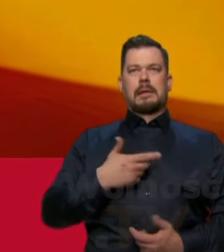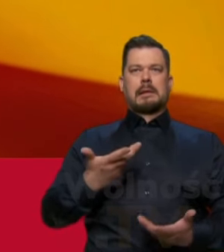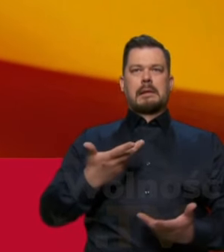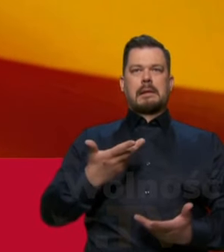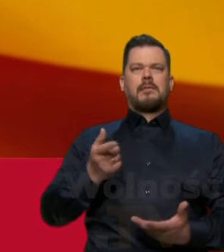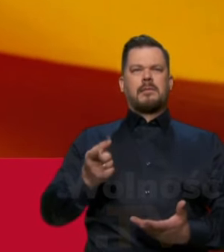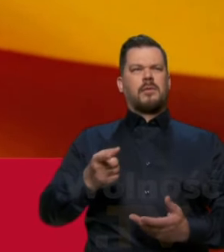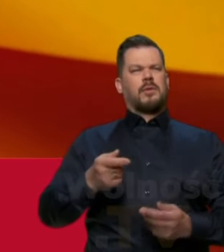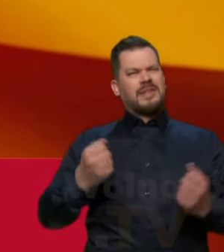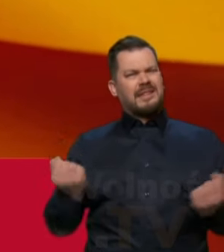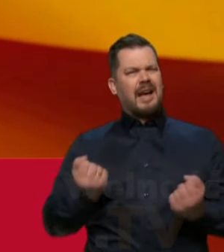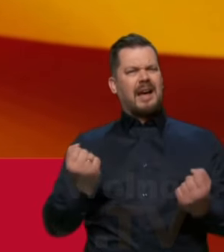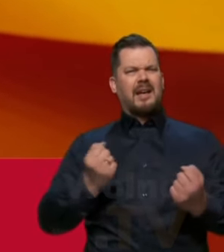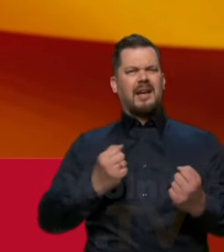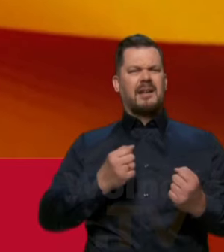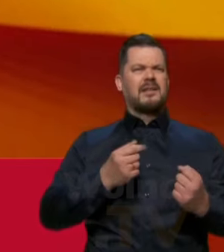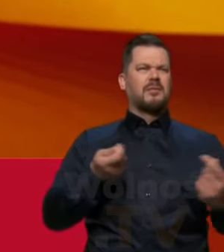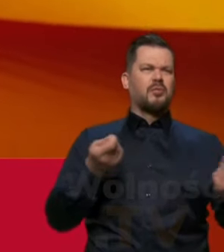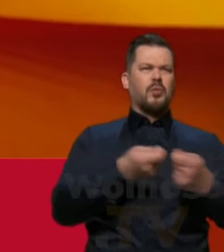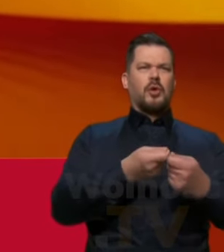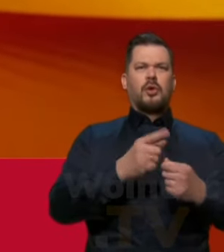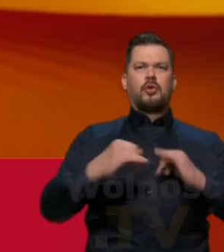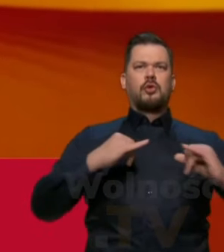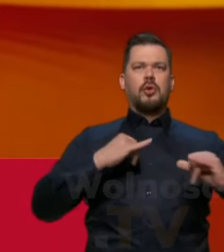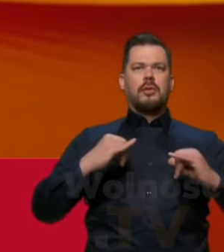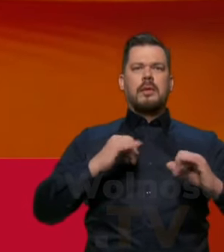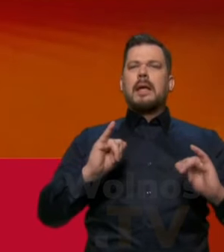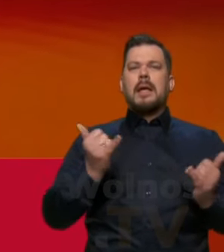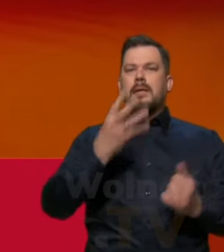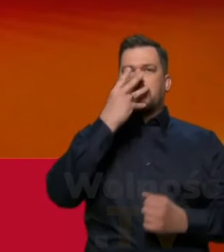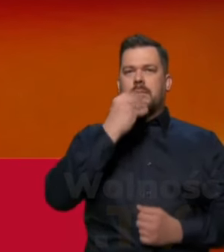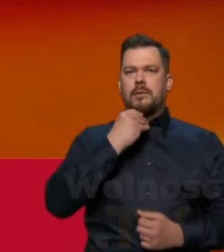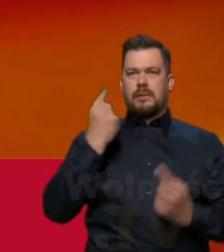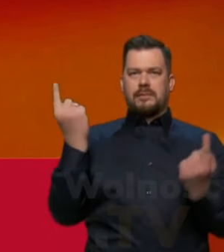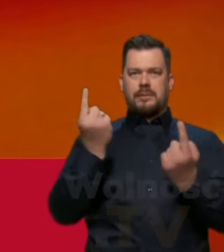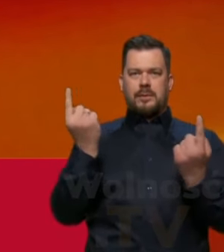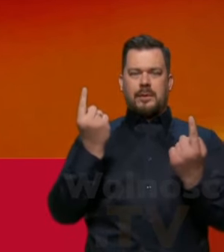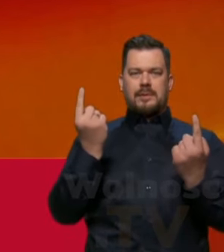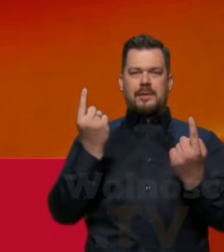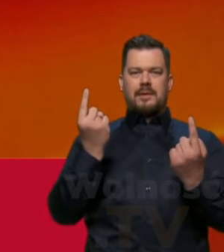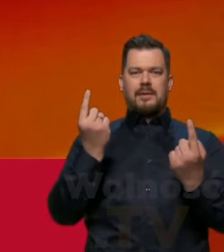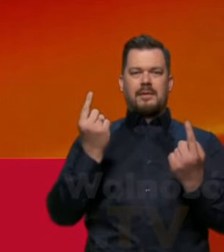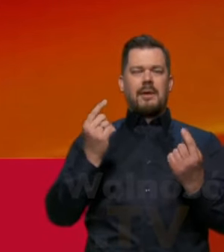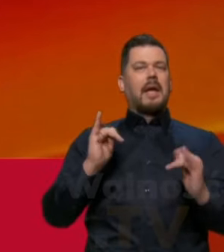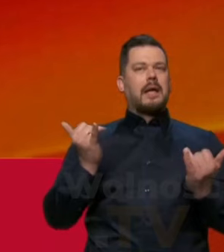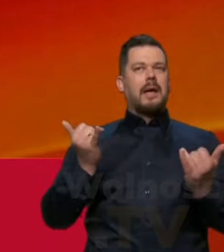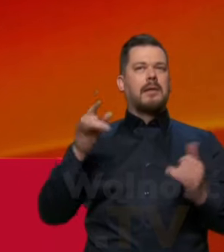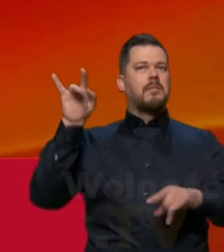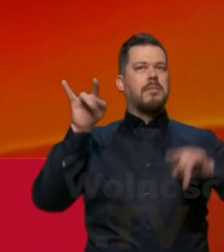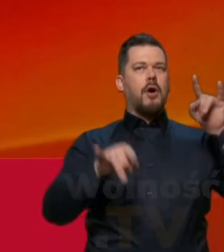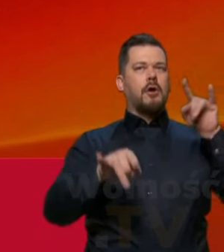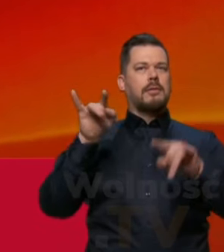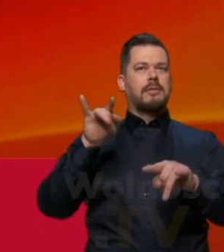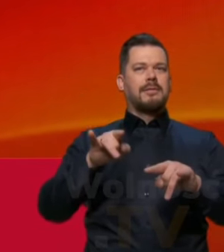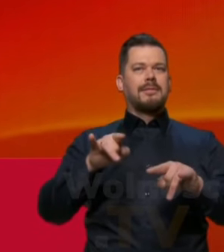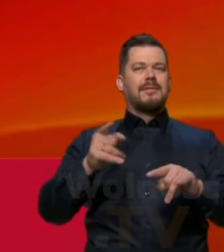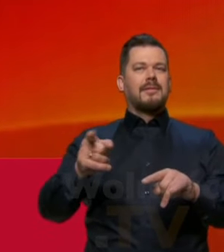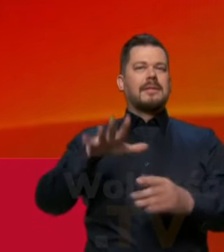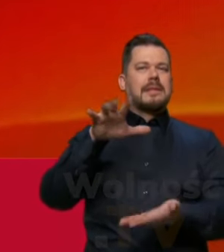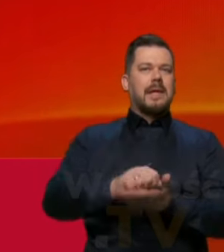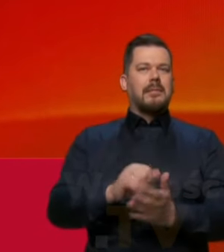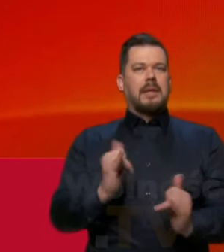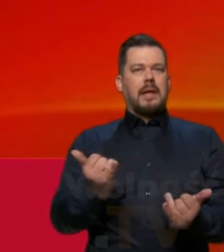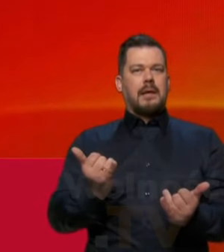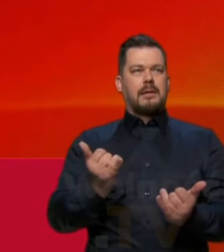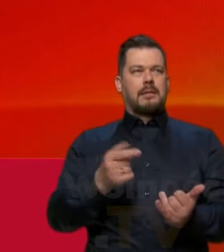wpływania na te decyzje i z jasnych deklaracji, z uzyskania jasnych deklaracji na temat tego, jak ten port będzie zagospodarowany i